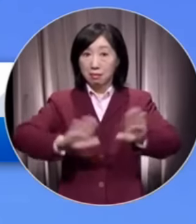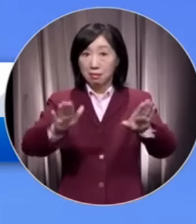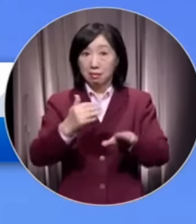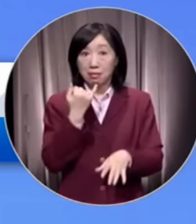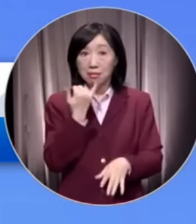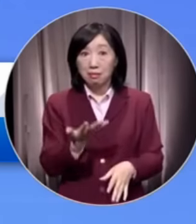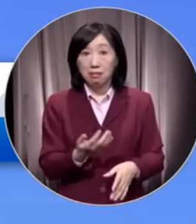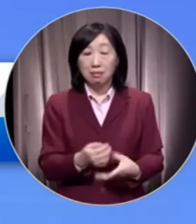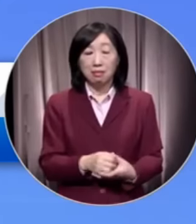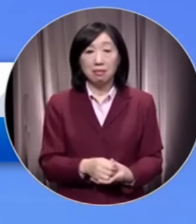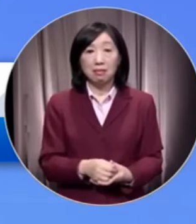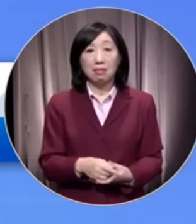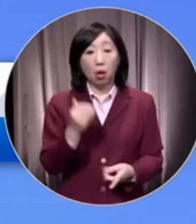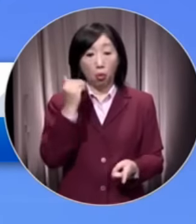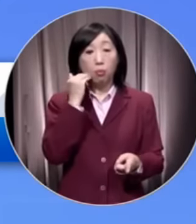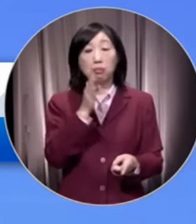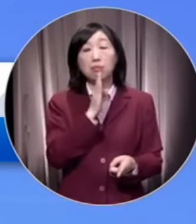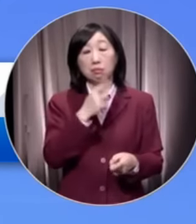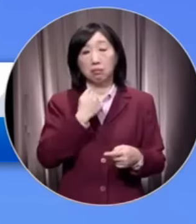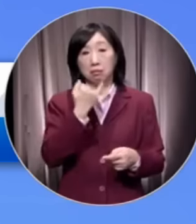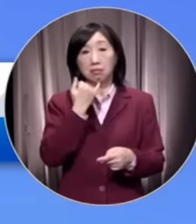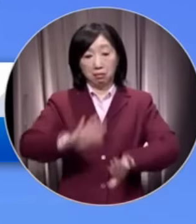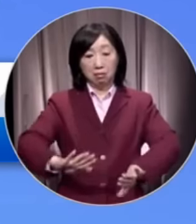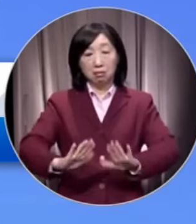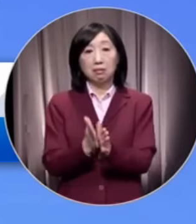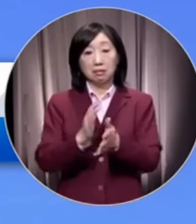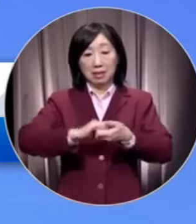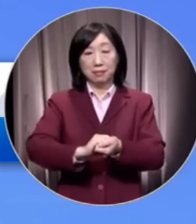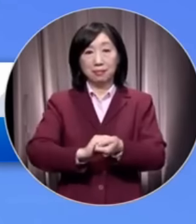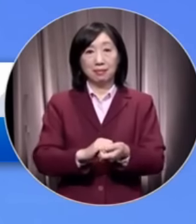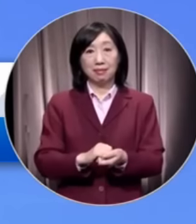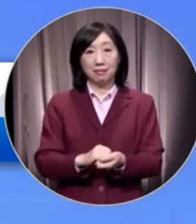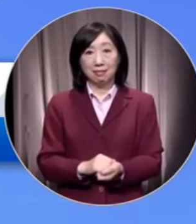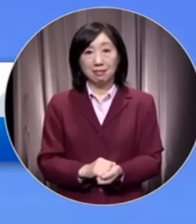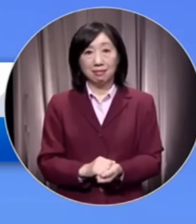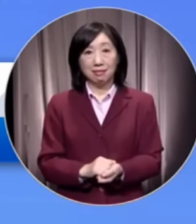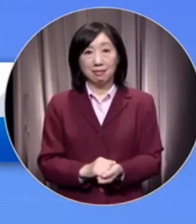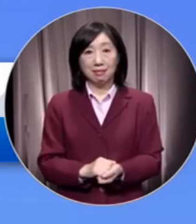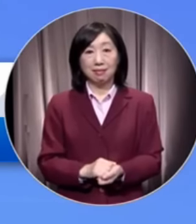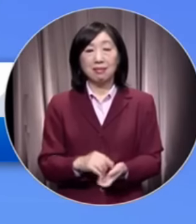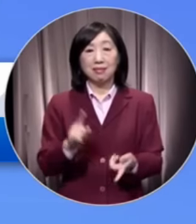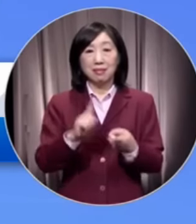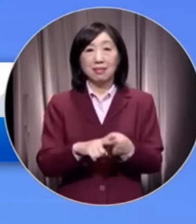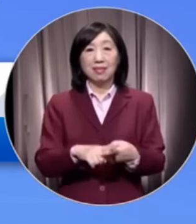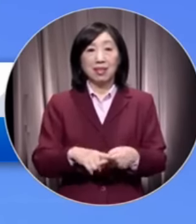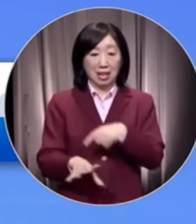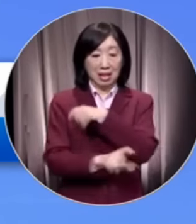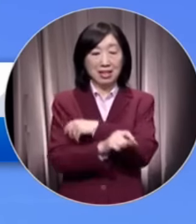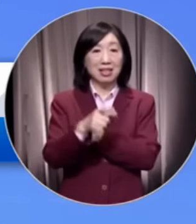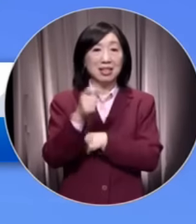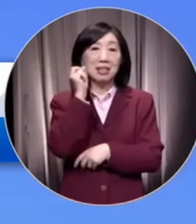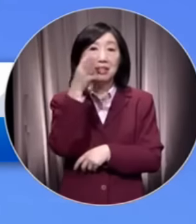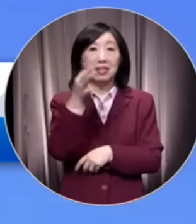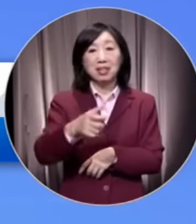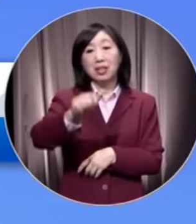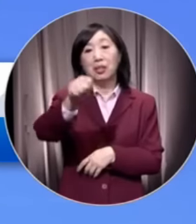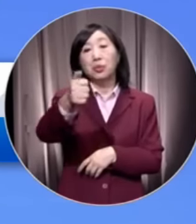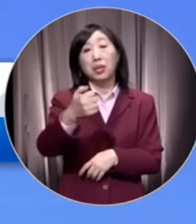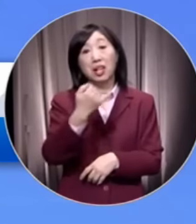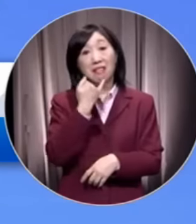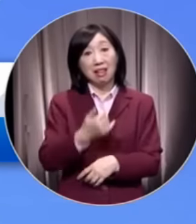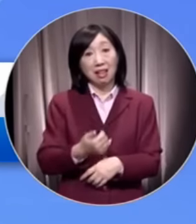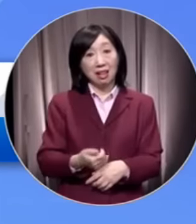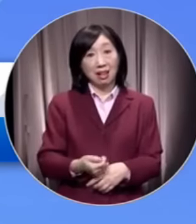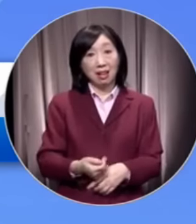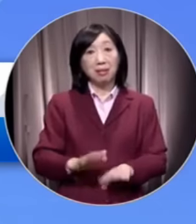干脆今天就定一下每一个基本工资啊，定价在50万，不是更好吗？何必在这那么小气、小利